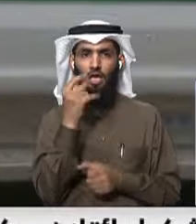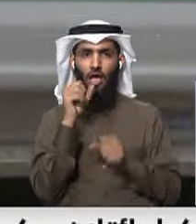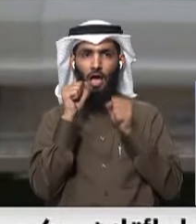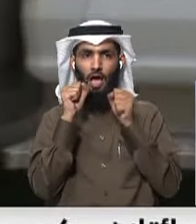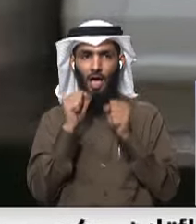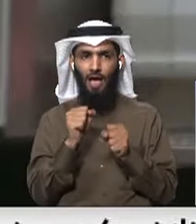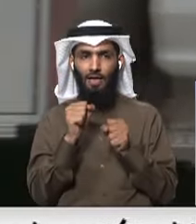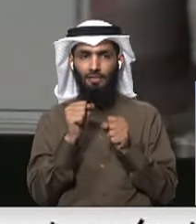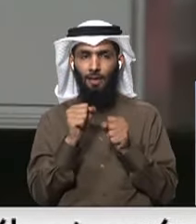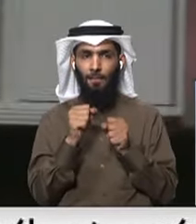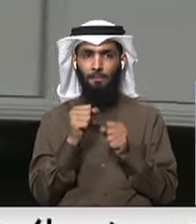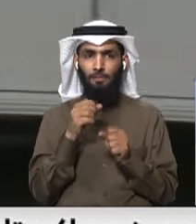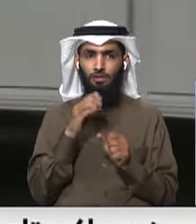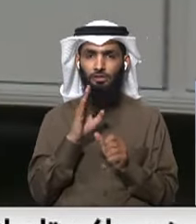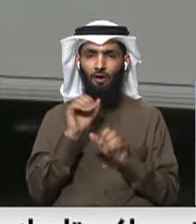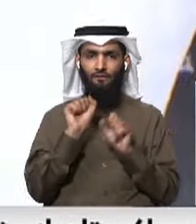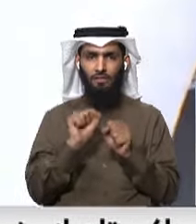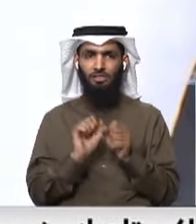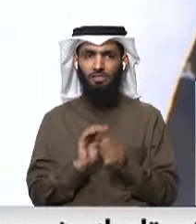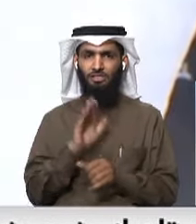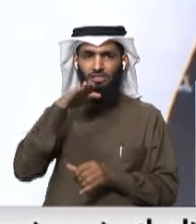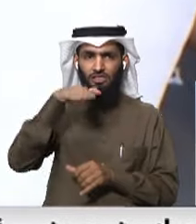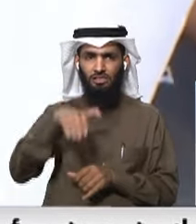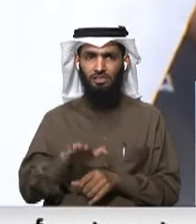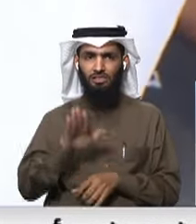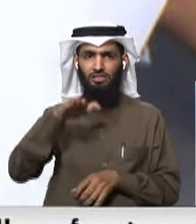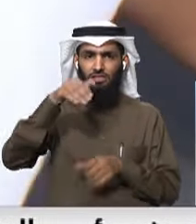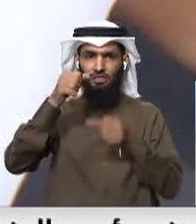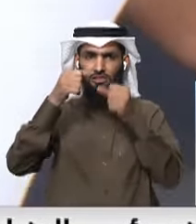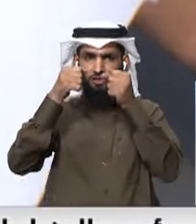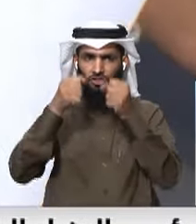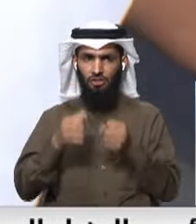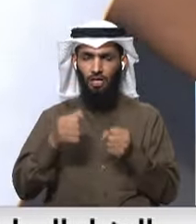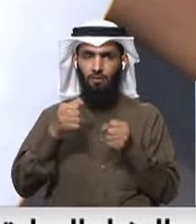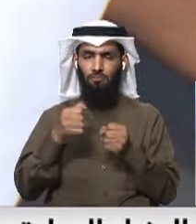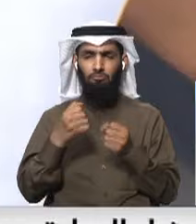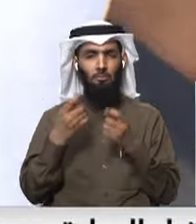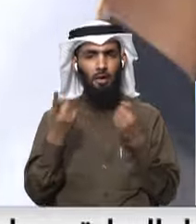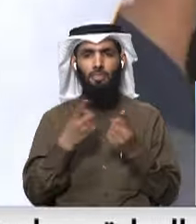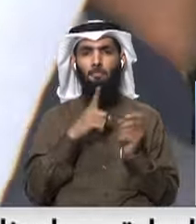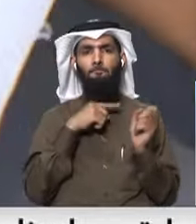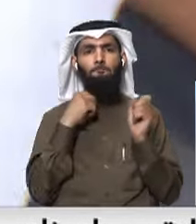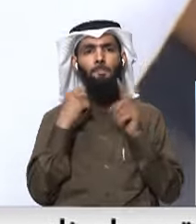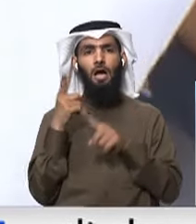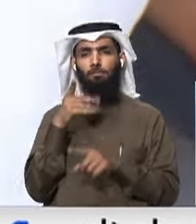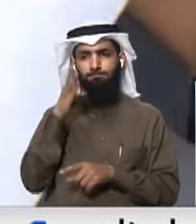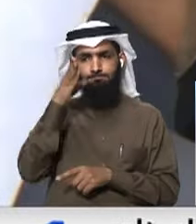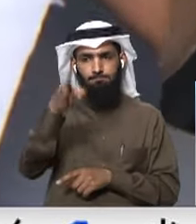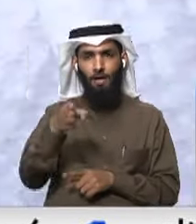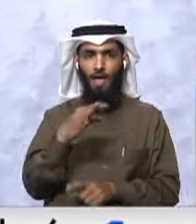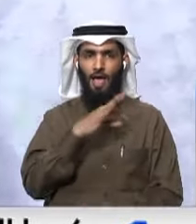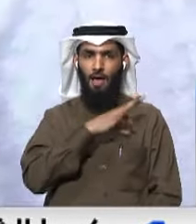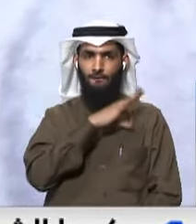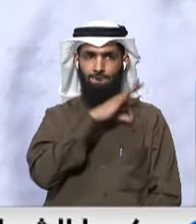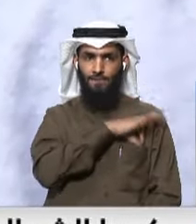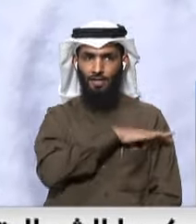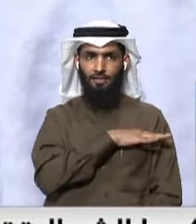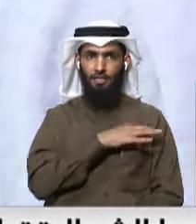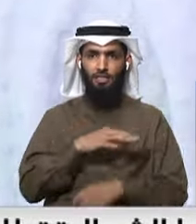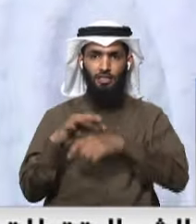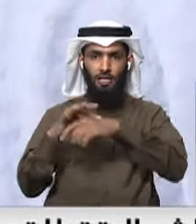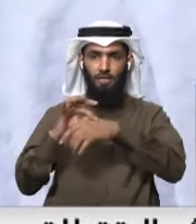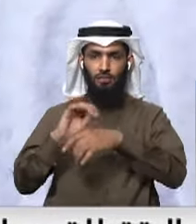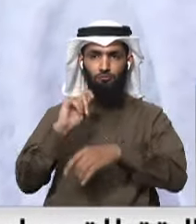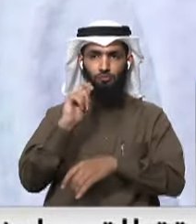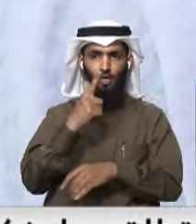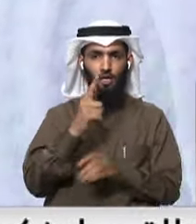الجغرافيه وتصعد الى اقصى الطرقات والمناطق الوعره والبريه لضمان الوصول السريع والفعال الى